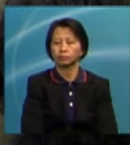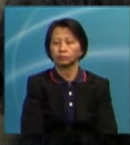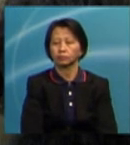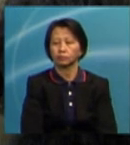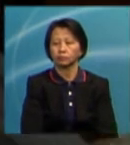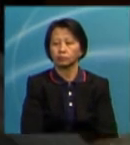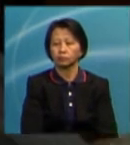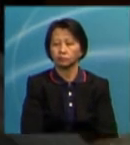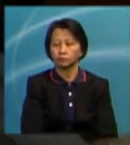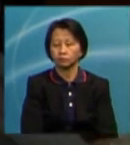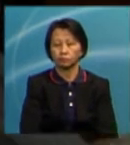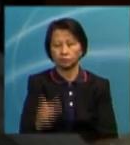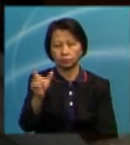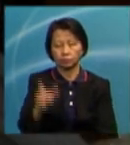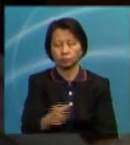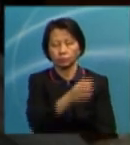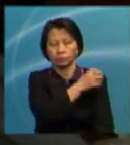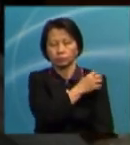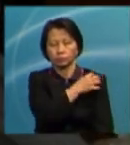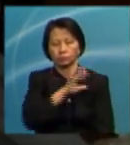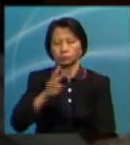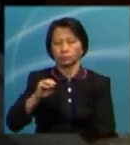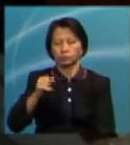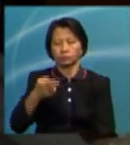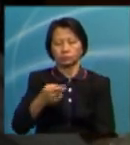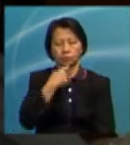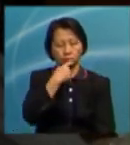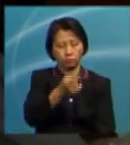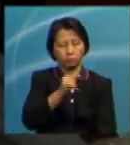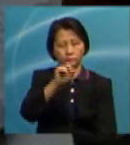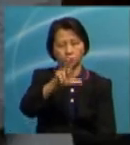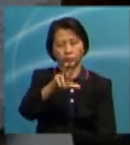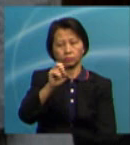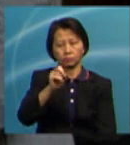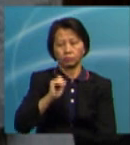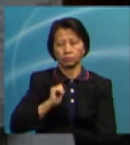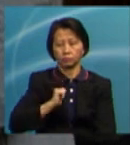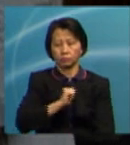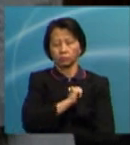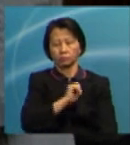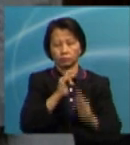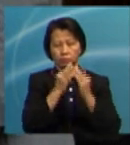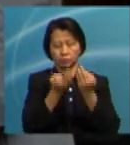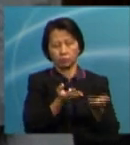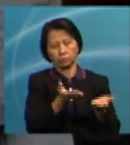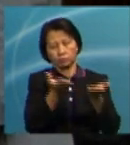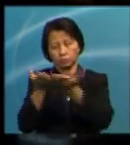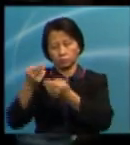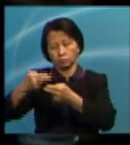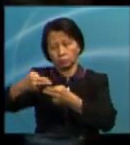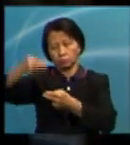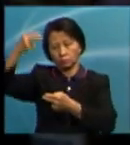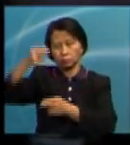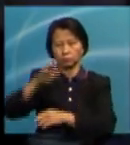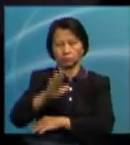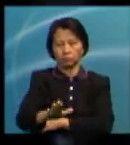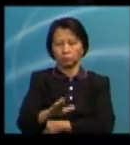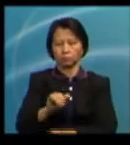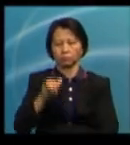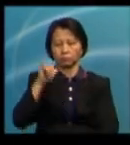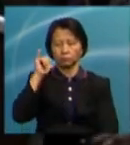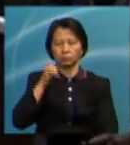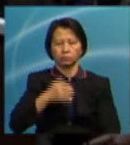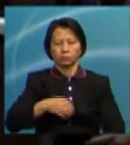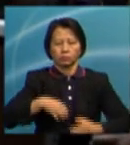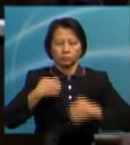itu seorang pegawai Mas memaklumkan lebih kurang 30 anggota keluarga itu dibawa ke hotel tersebut petang semalam